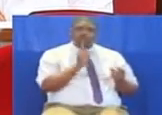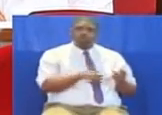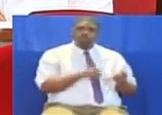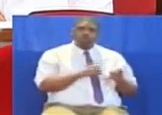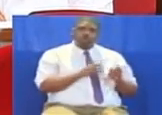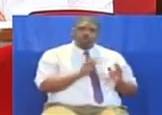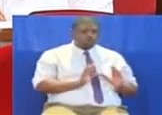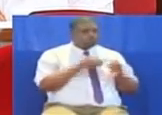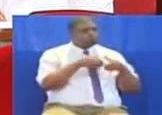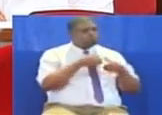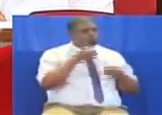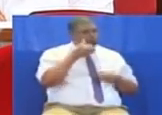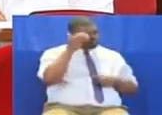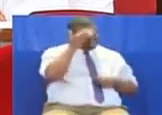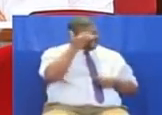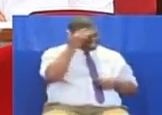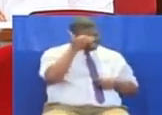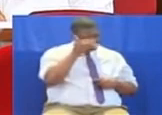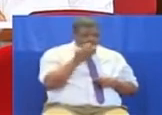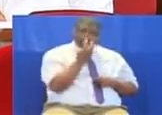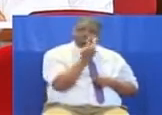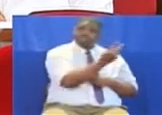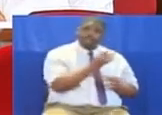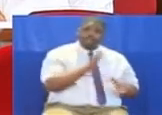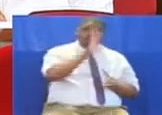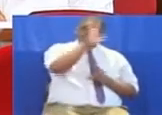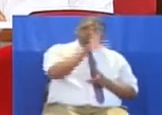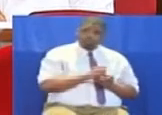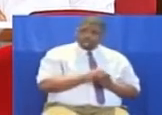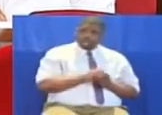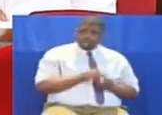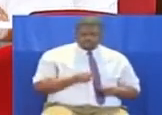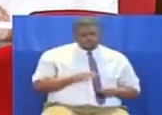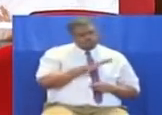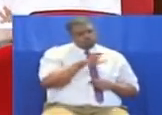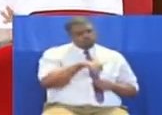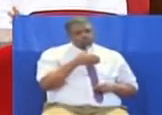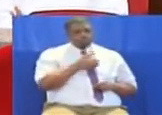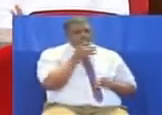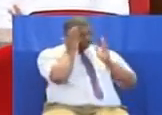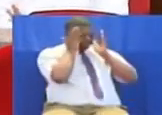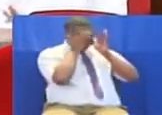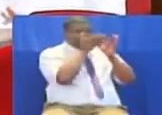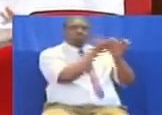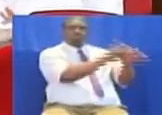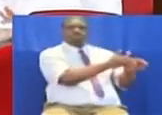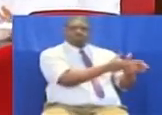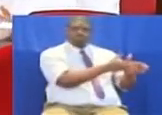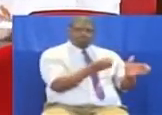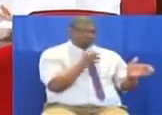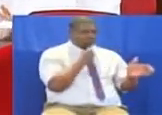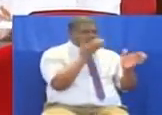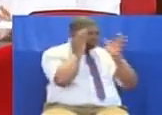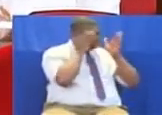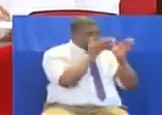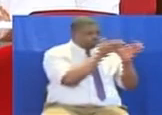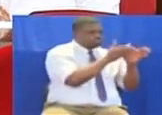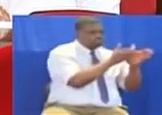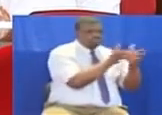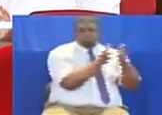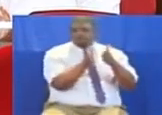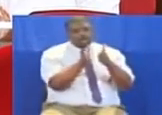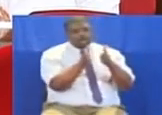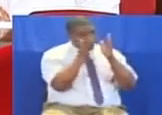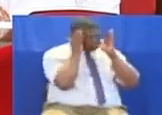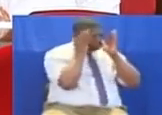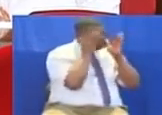yani mtizamo wa ujumla. Yani watu wote mnataka kuelekea upande mmoja. Yani mtu akisema dawa ya corona ni